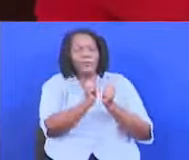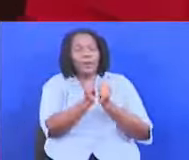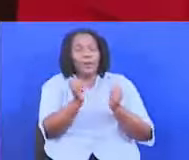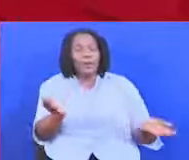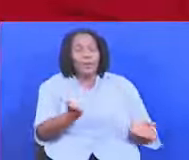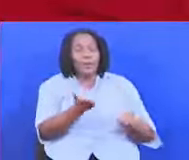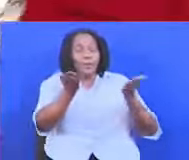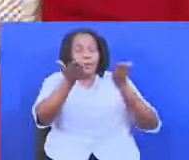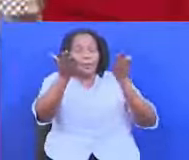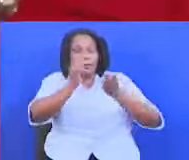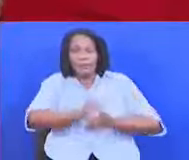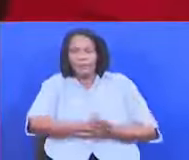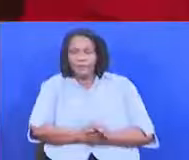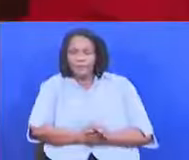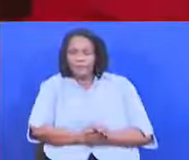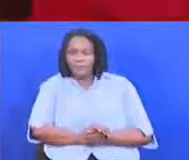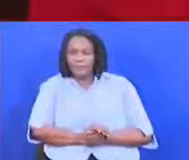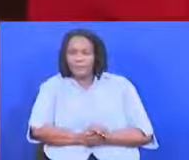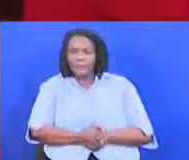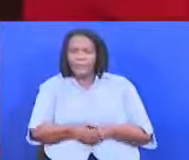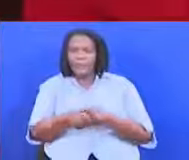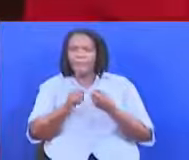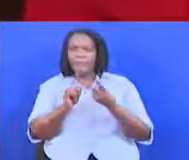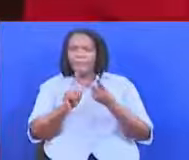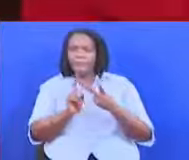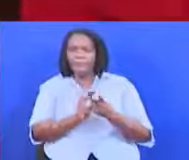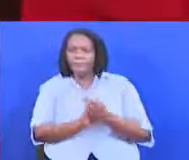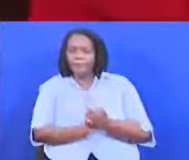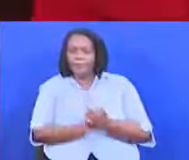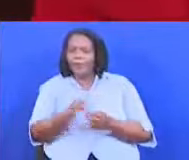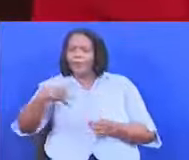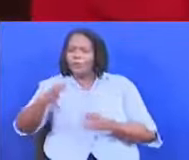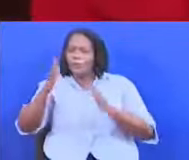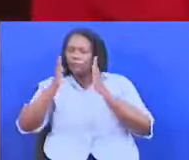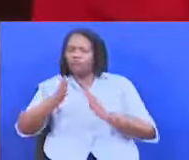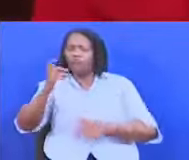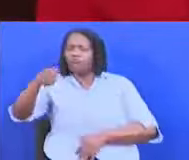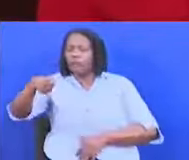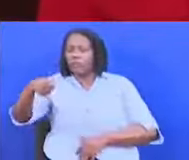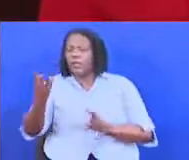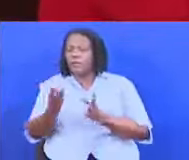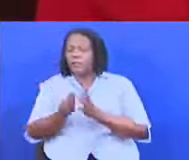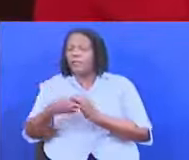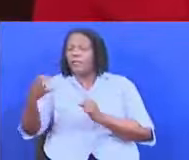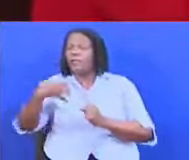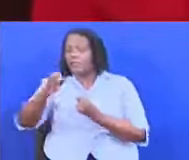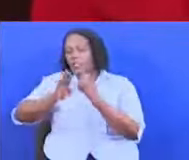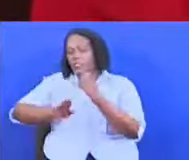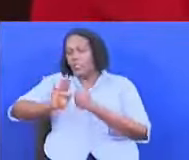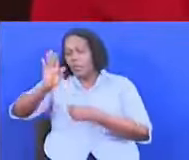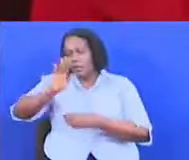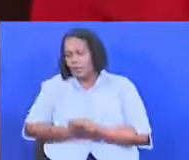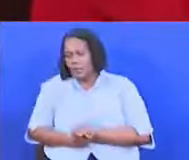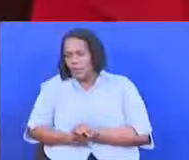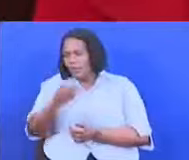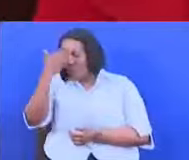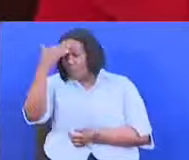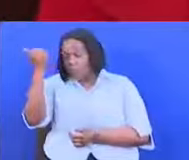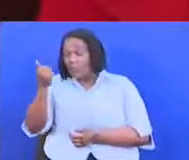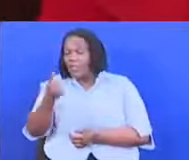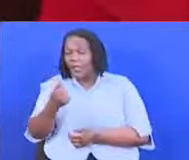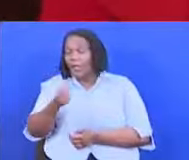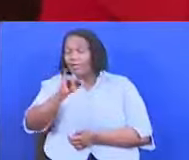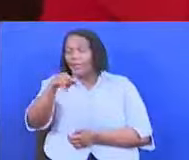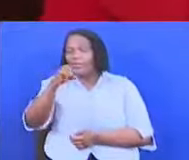maendeleo katika taifa letu. Pili, nimpongeze sana waziri mkuu pamoja na mawaziri wake, bila kumsahau Seneta Jenista